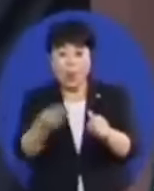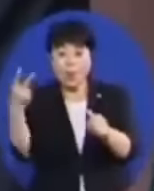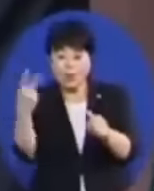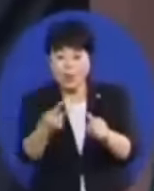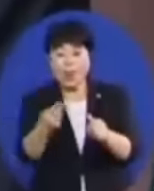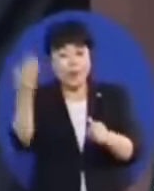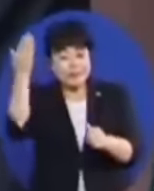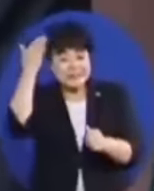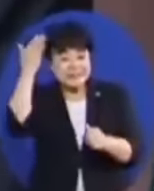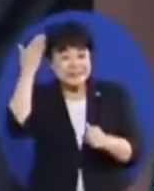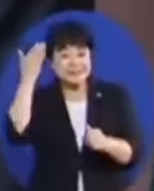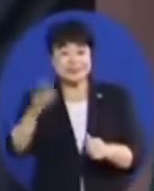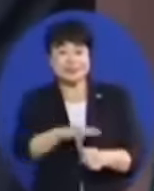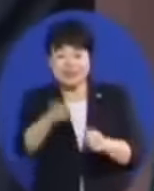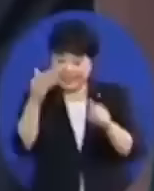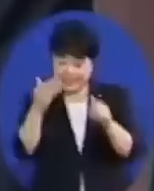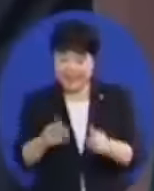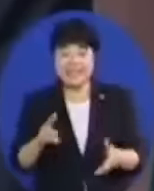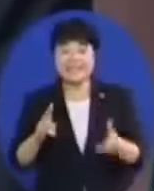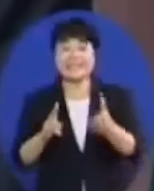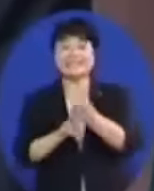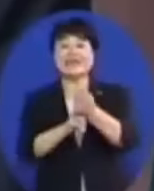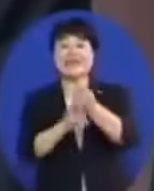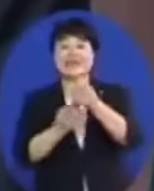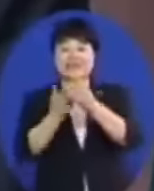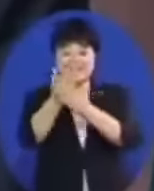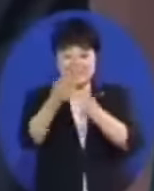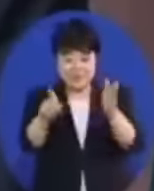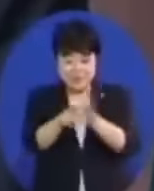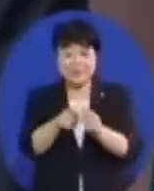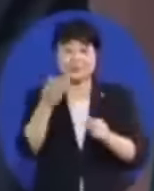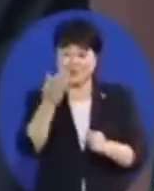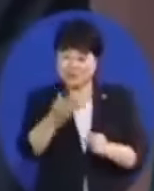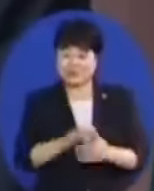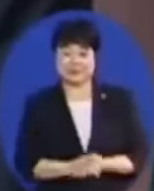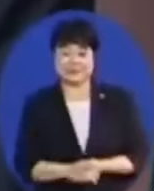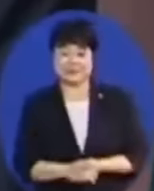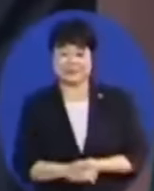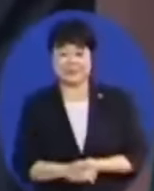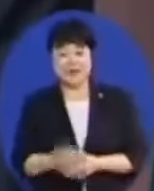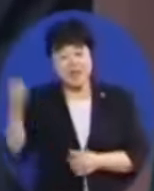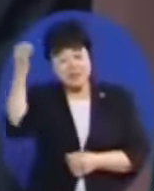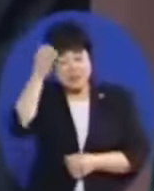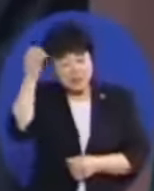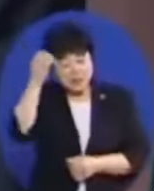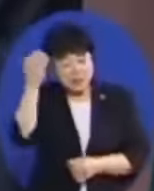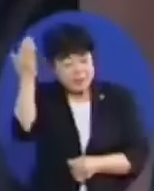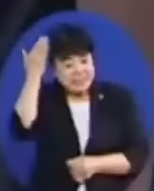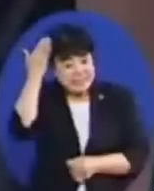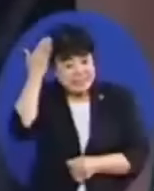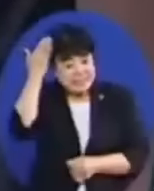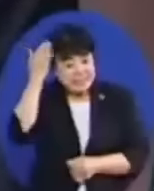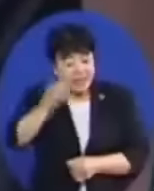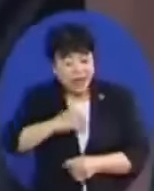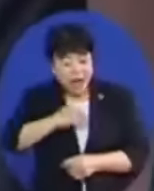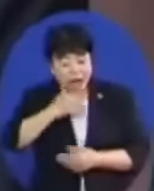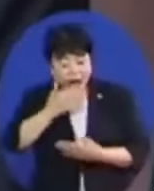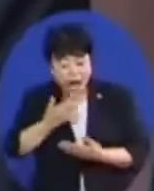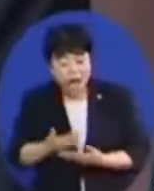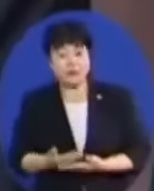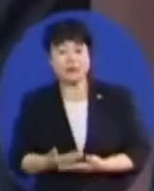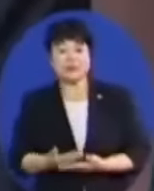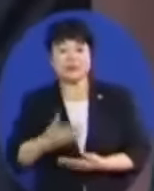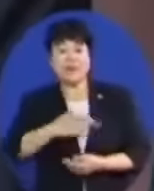그 지식은 우리에게 기적을 일으키는 믿음은 주지 않습니다. 성령이 그 지식을 감동시켜서